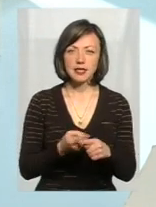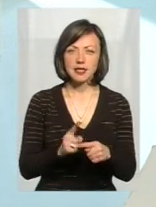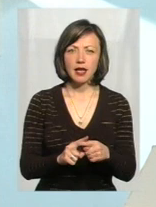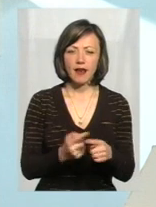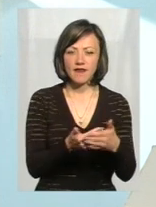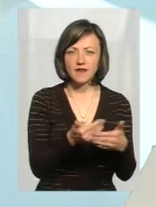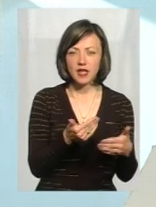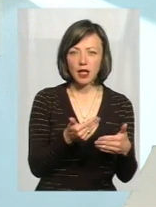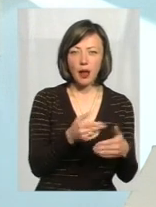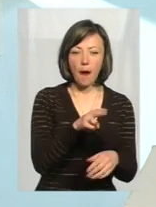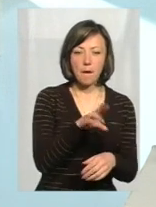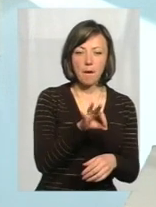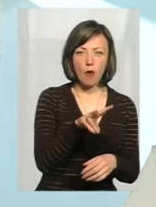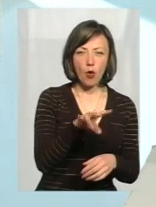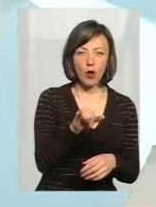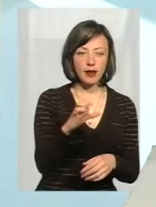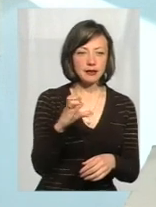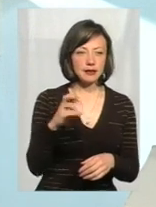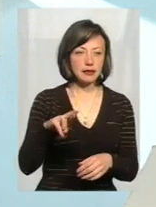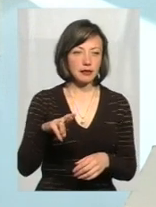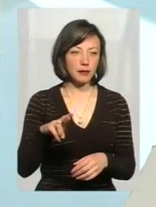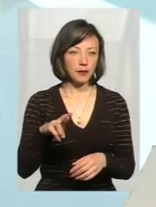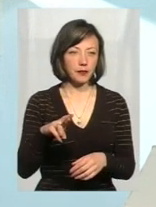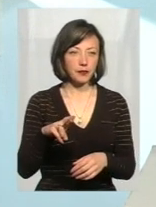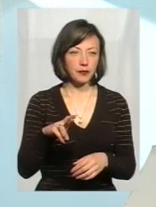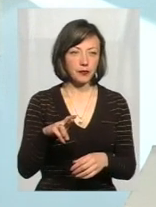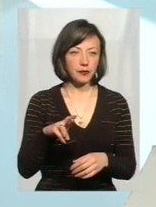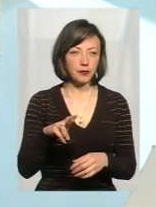від Полісся на